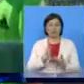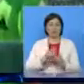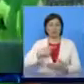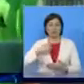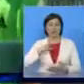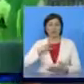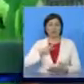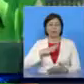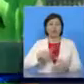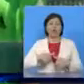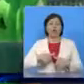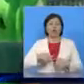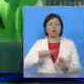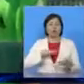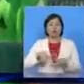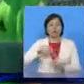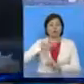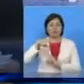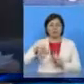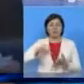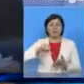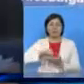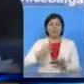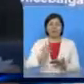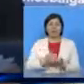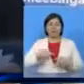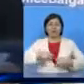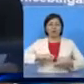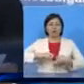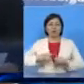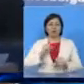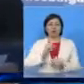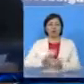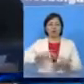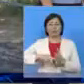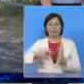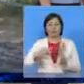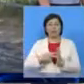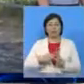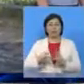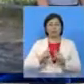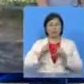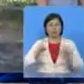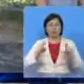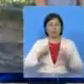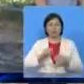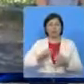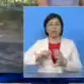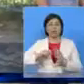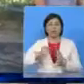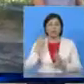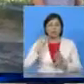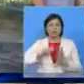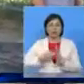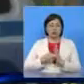өтті. Акция кезінде кәсіпкерлерде назардан тыс қалмады. Құқық бұзушылықты болдырмау мақсатында дүкен есігіне сапалы құлып салу, темір